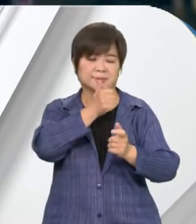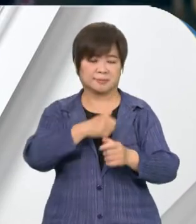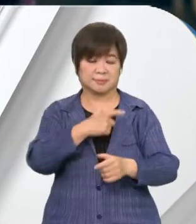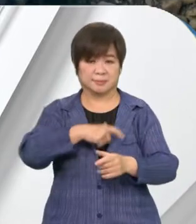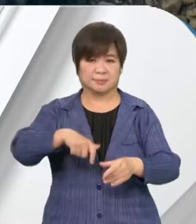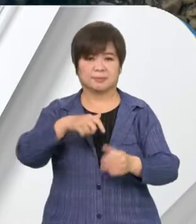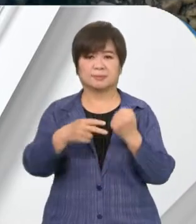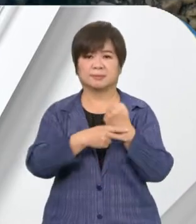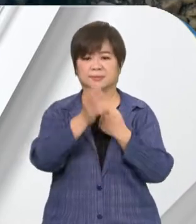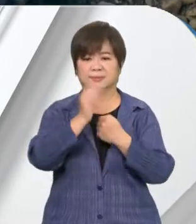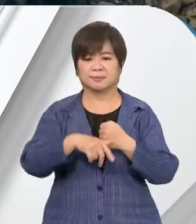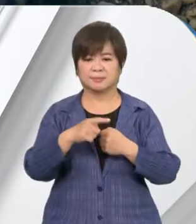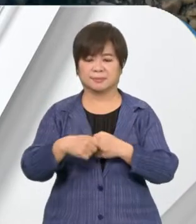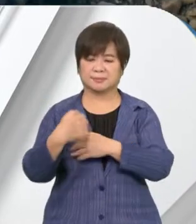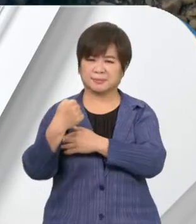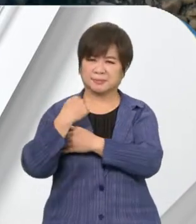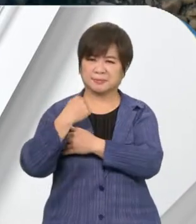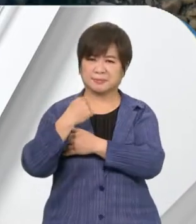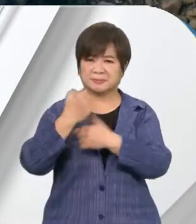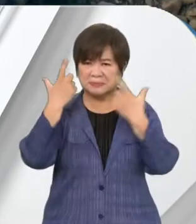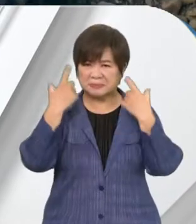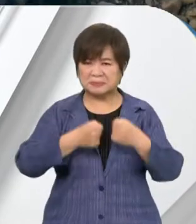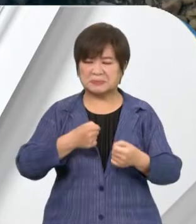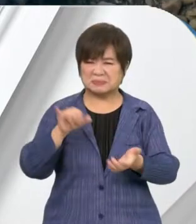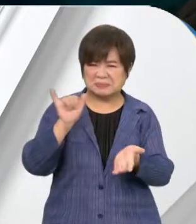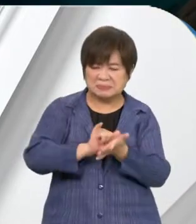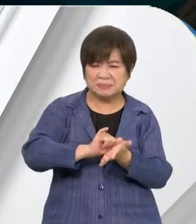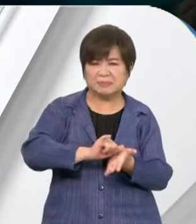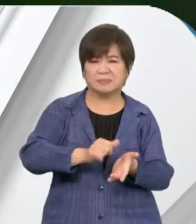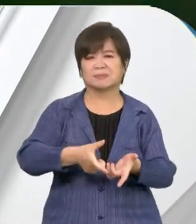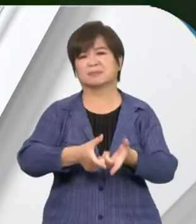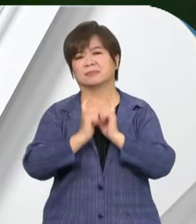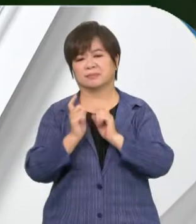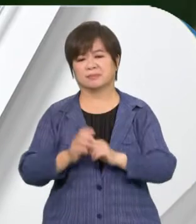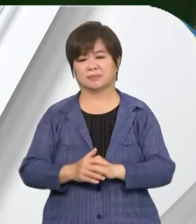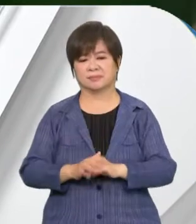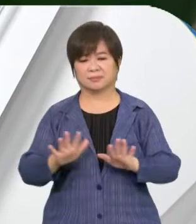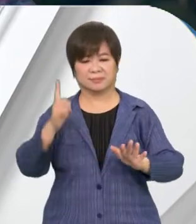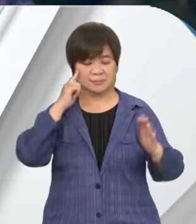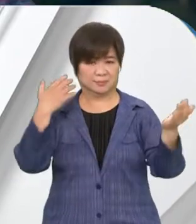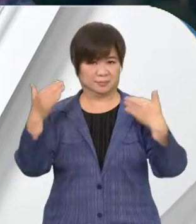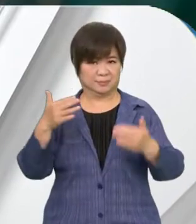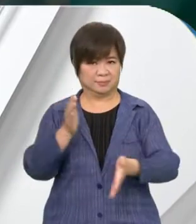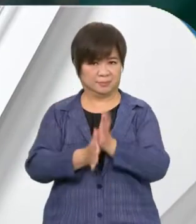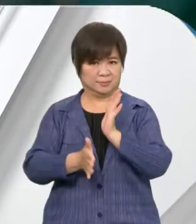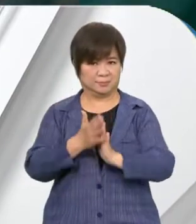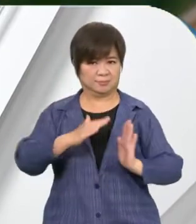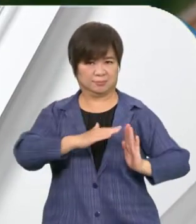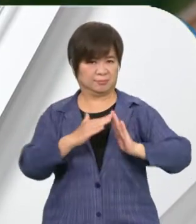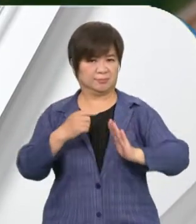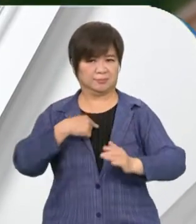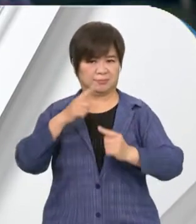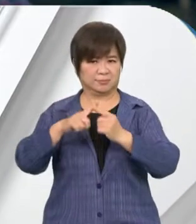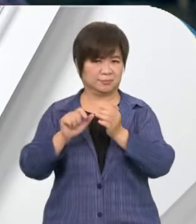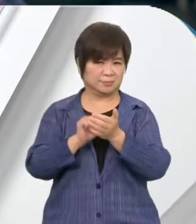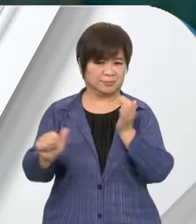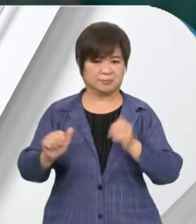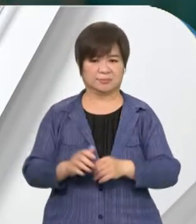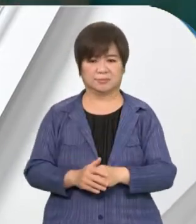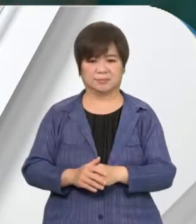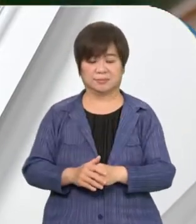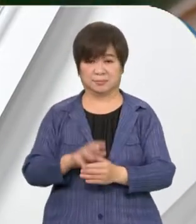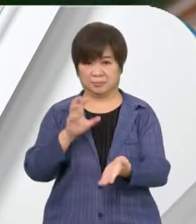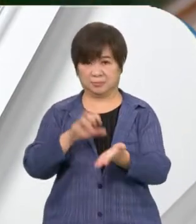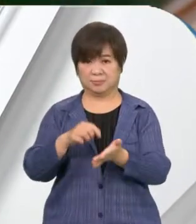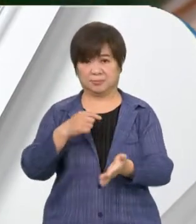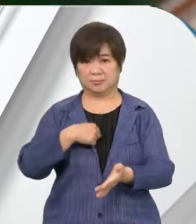部绿色大变身中的故事。 也拜哦，那咩清楚嘞？你都要重新开始你的人生，你都要证明那